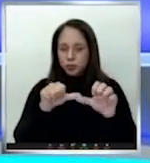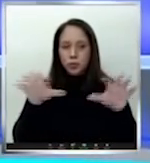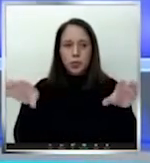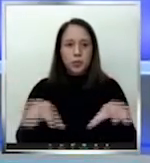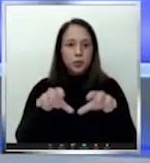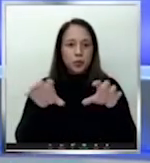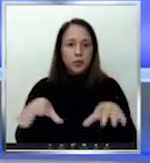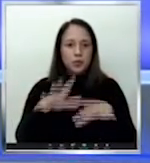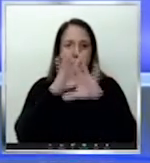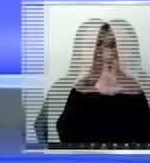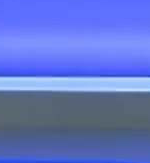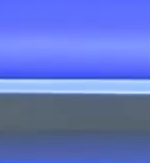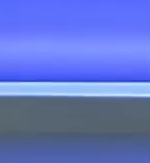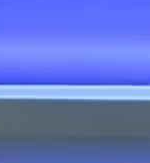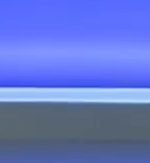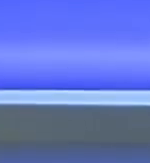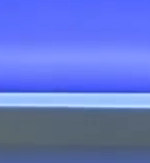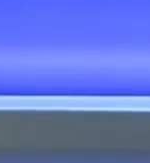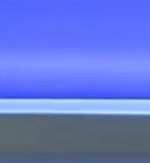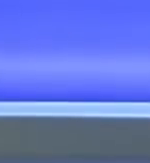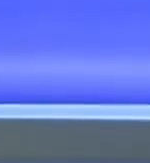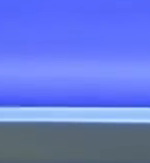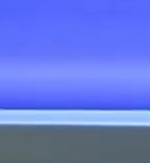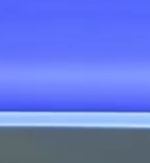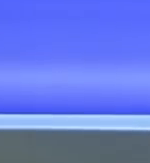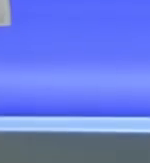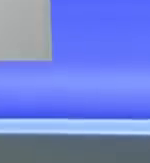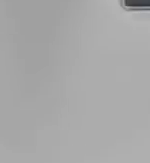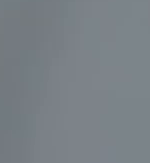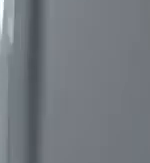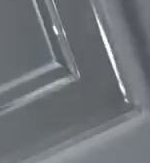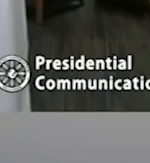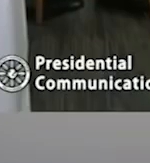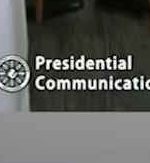Pangulo. Kumusta na kaya ang Pangulo? Alamin sa aking pagtuto.